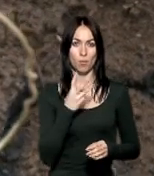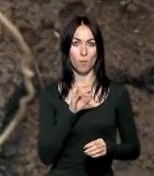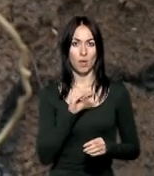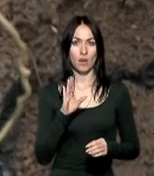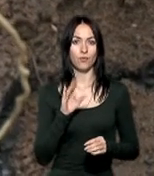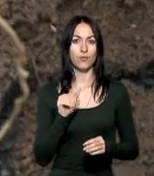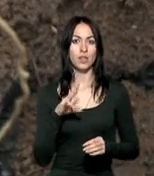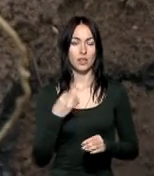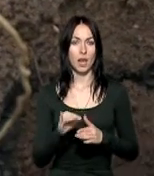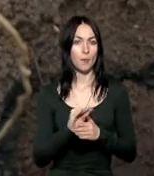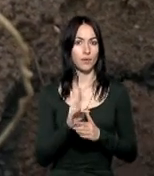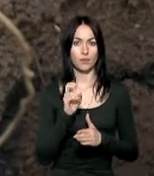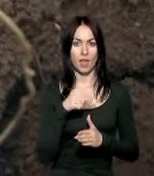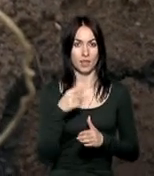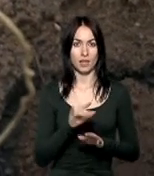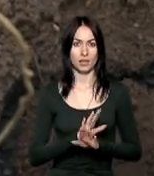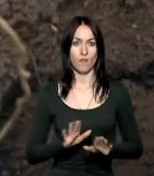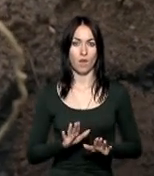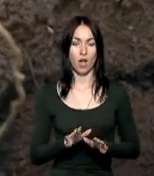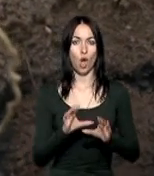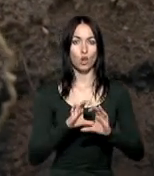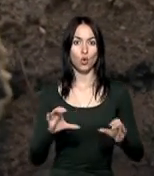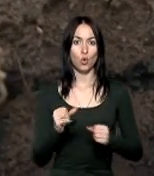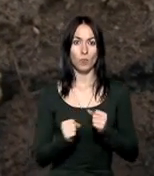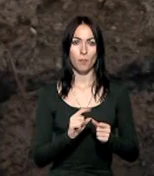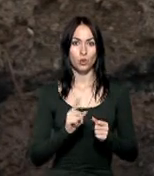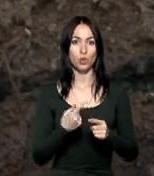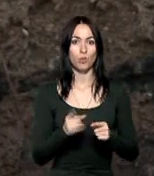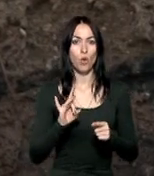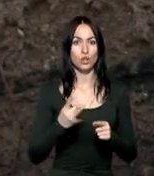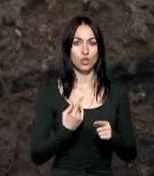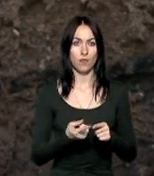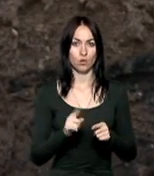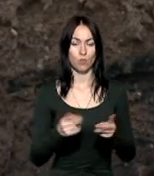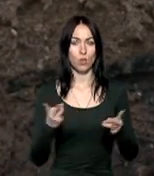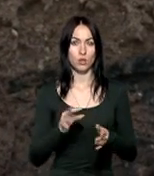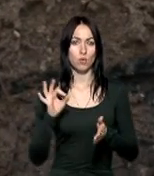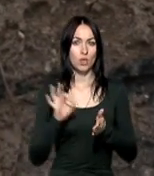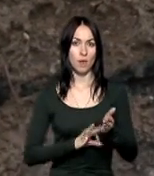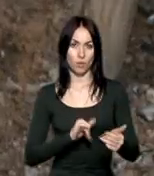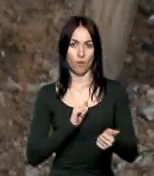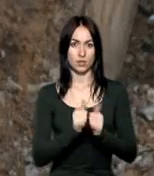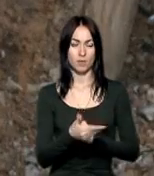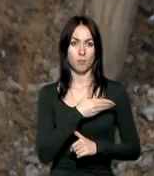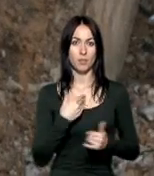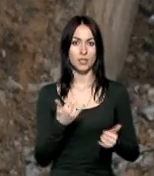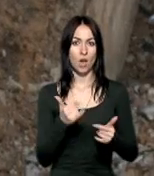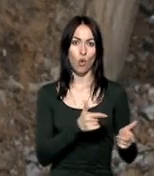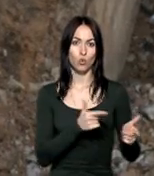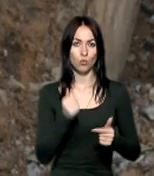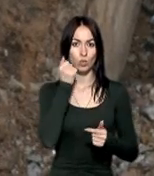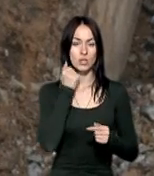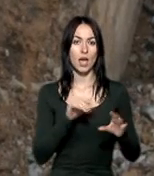Прізвище не називає. Труби проіржавіли, тому потрібно терміново їх замінити. Ми зараз готуємося, старі